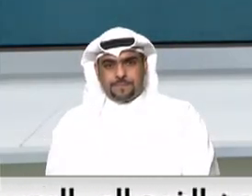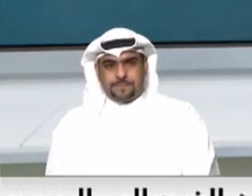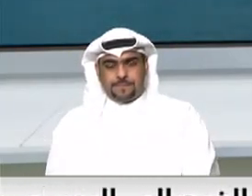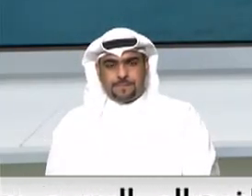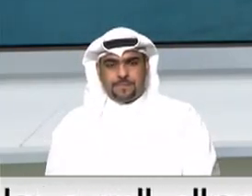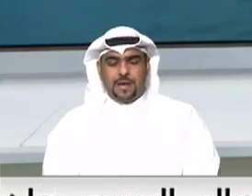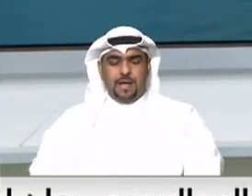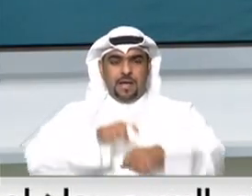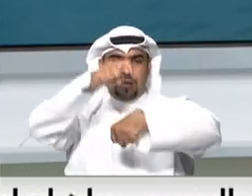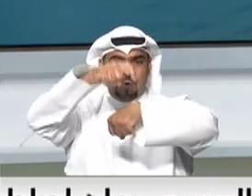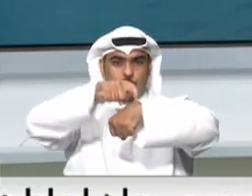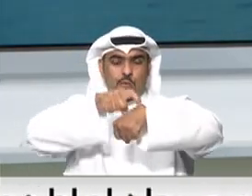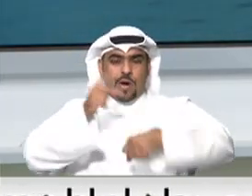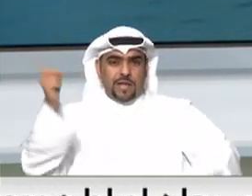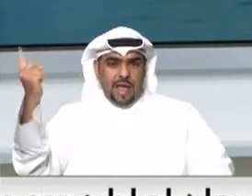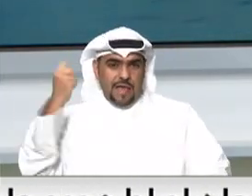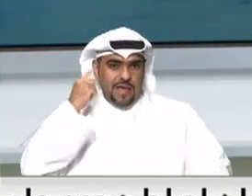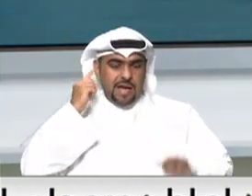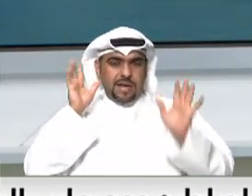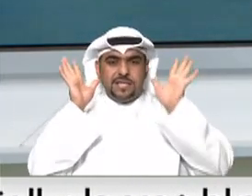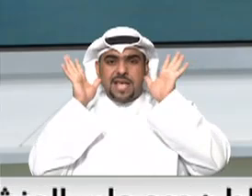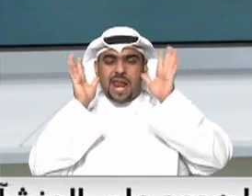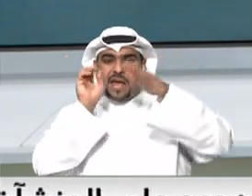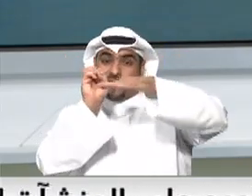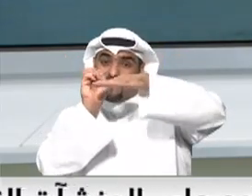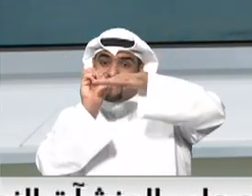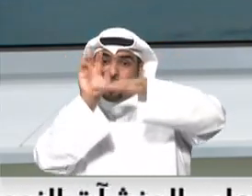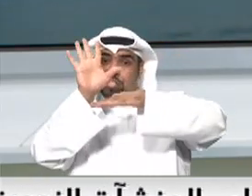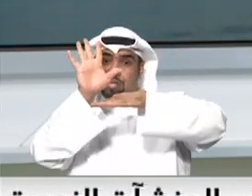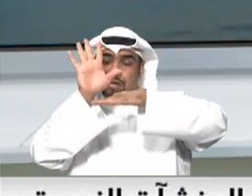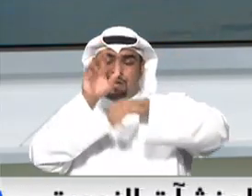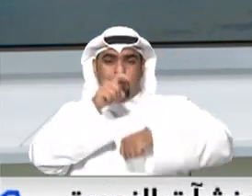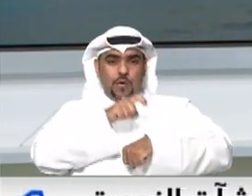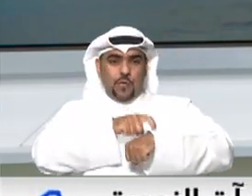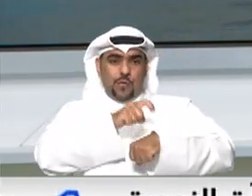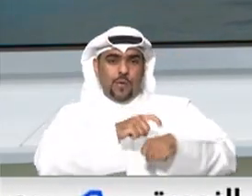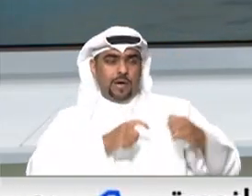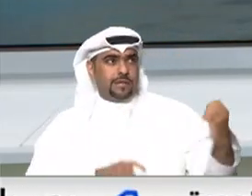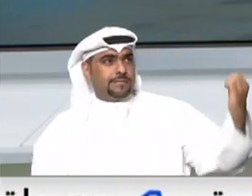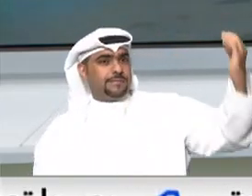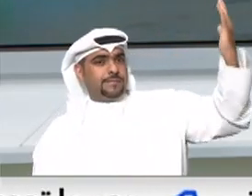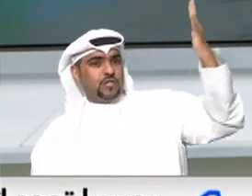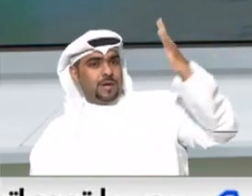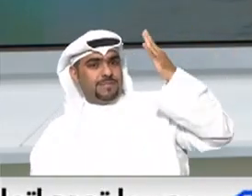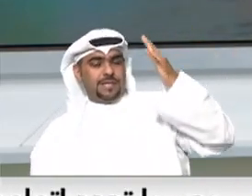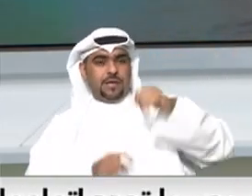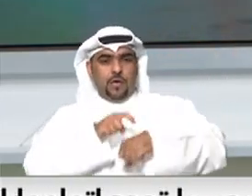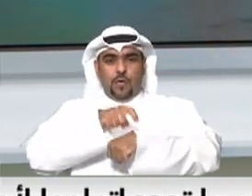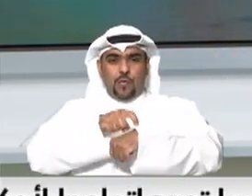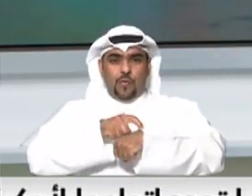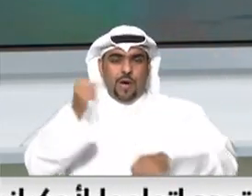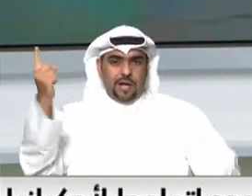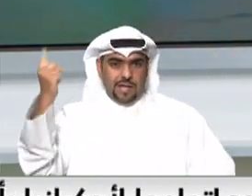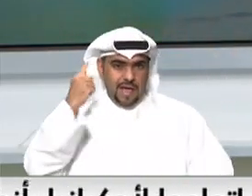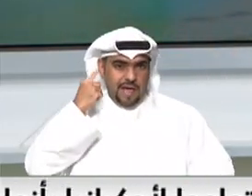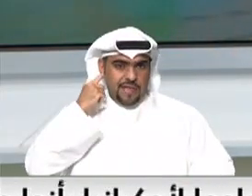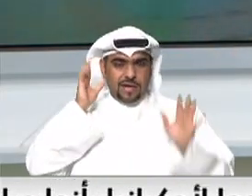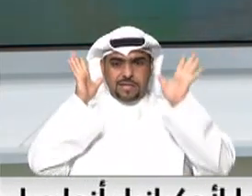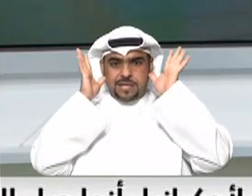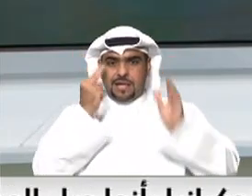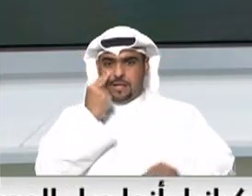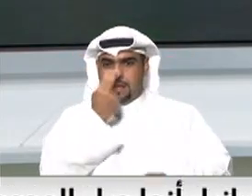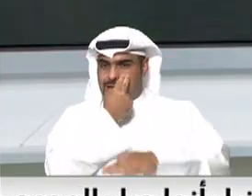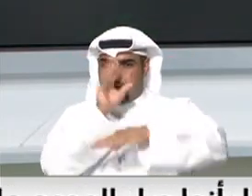المواقيت باذن الله اذان الفجر الساعه ثلاثه وتسعه عشر دقيقه والشروق الساعه اربعه 51 والمغرب الساعه سته وتسعه وثلاثين